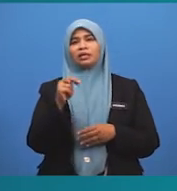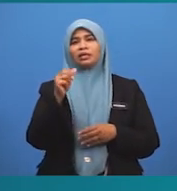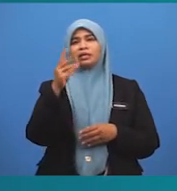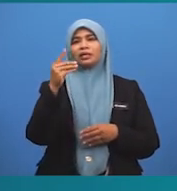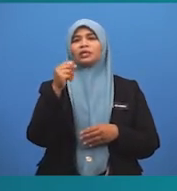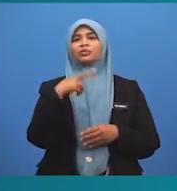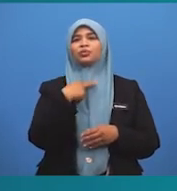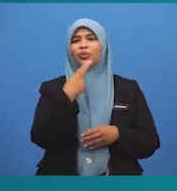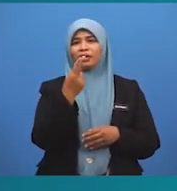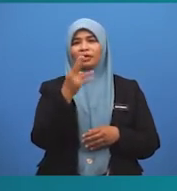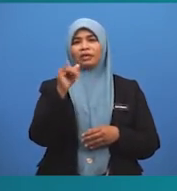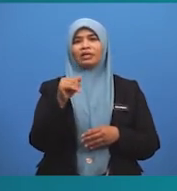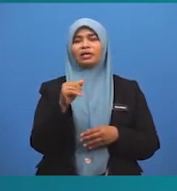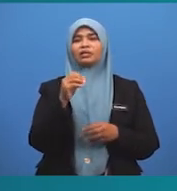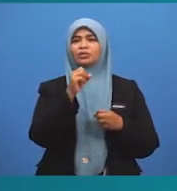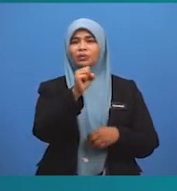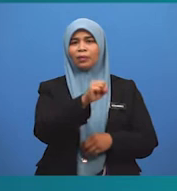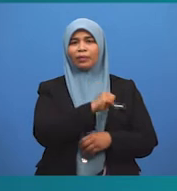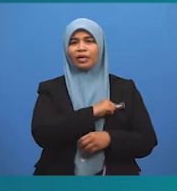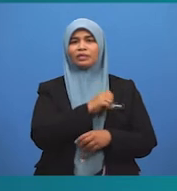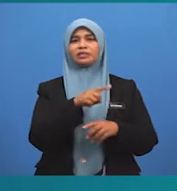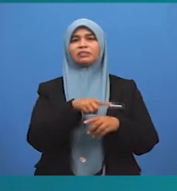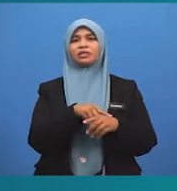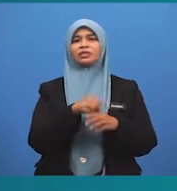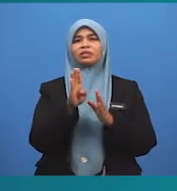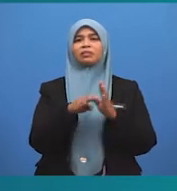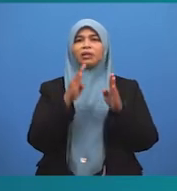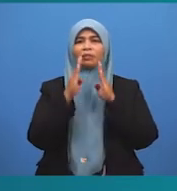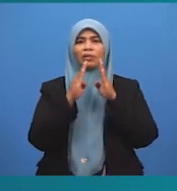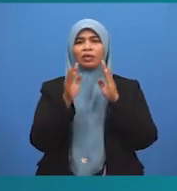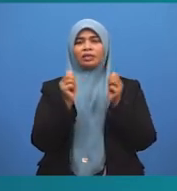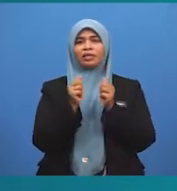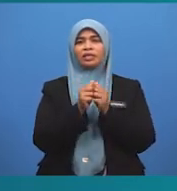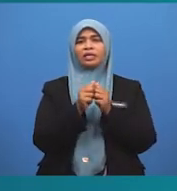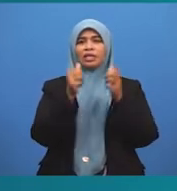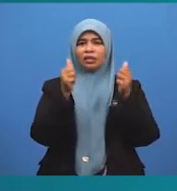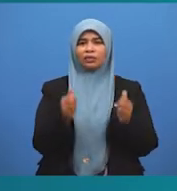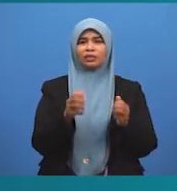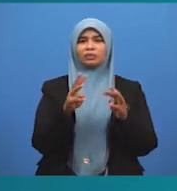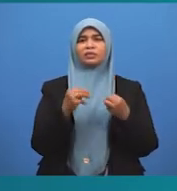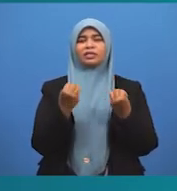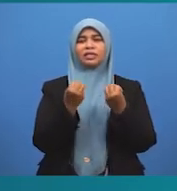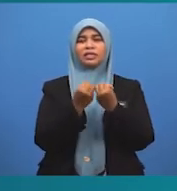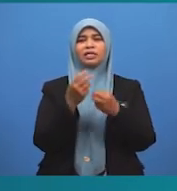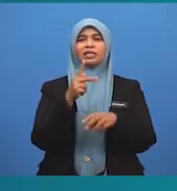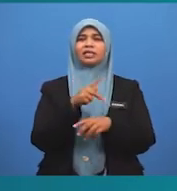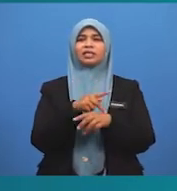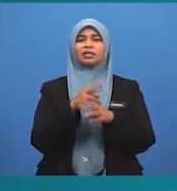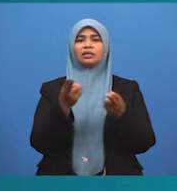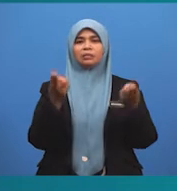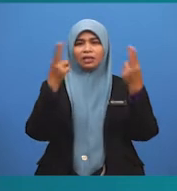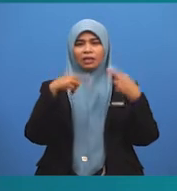nada suara yang sopan semasa berbual dengan anggota masyarakat